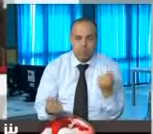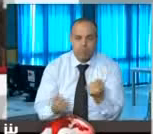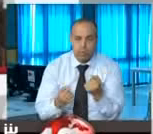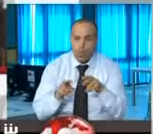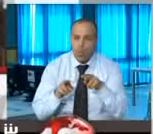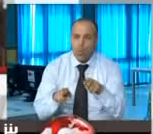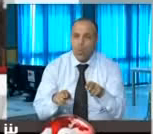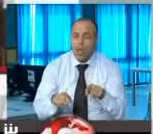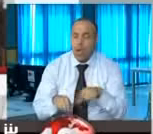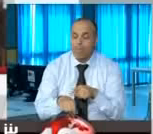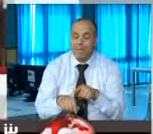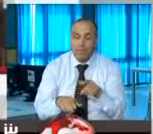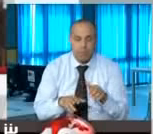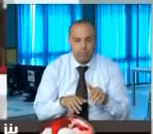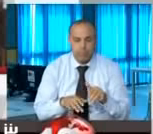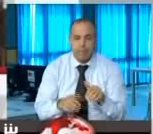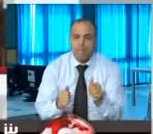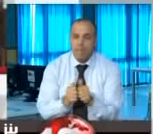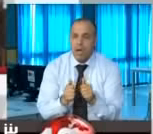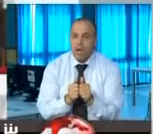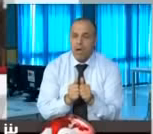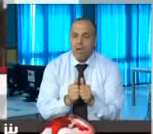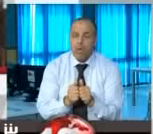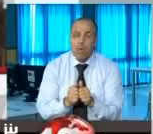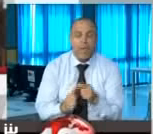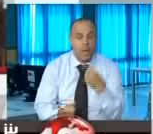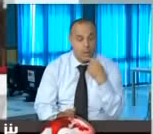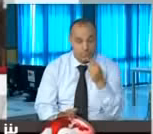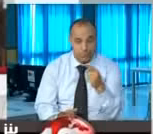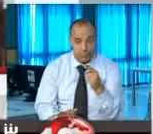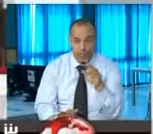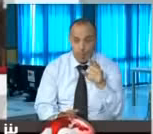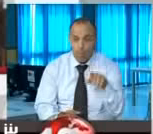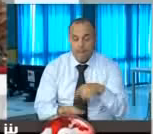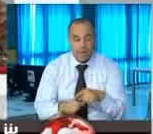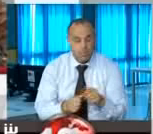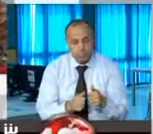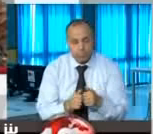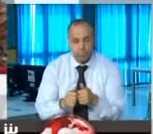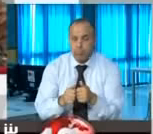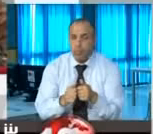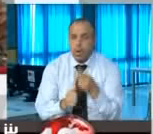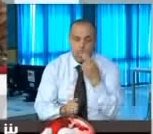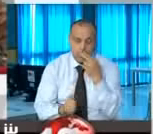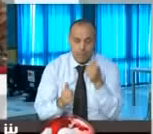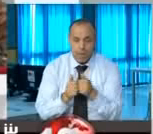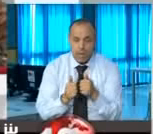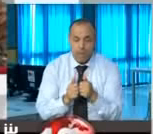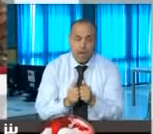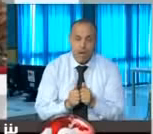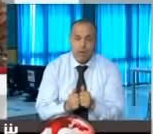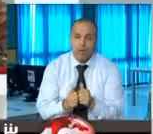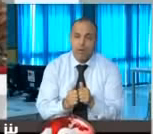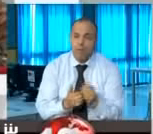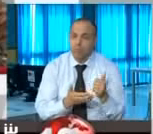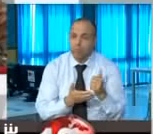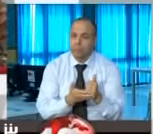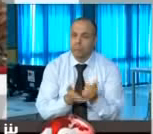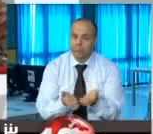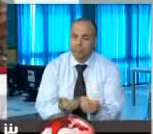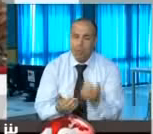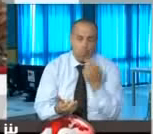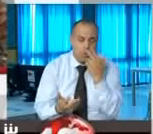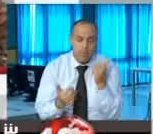أطلقتها السلطات الجهوية بالتنسيق مع السلطة المحلية والبلدية ومصالح الشرطة البلدية معززة بالهياكل